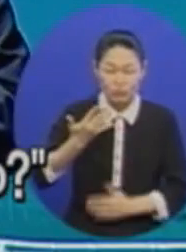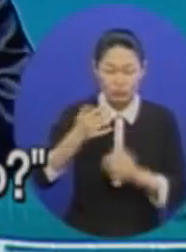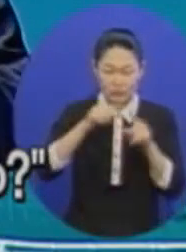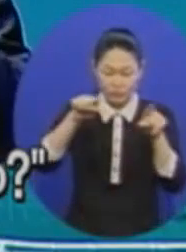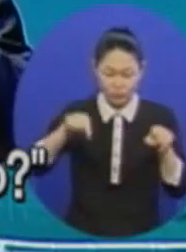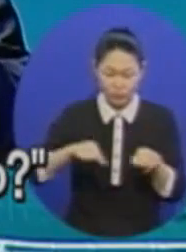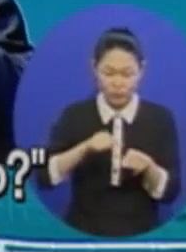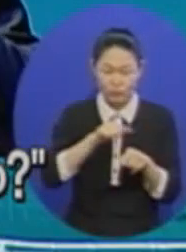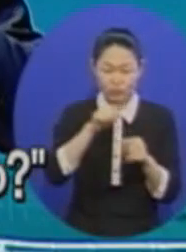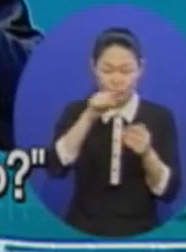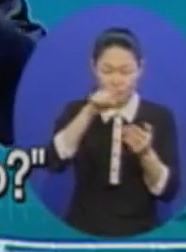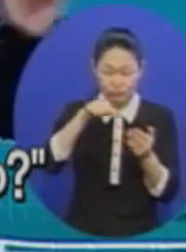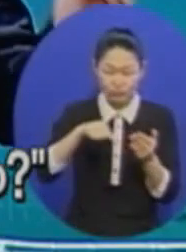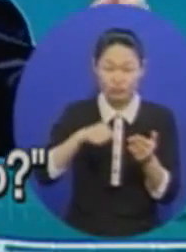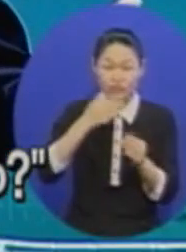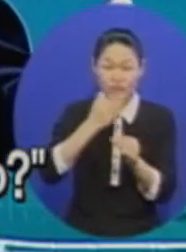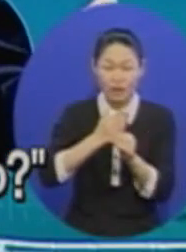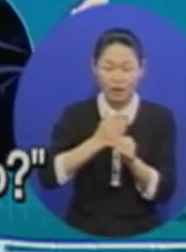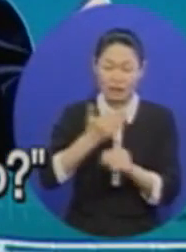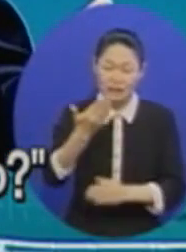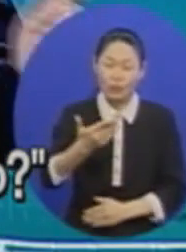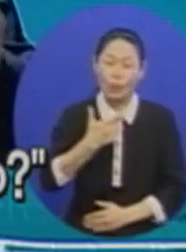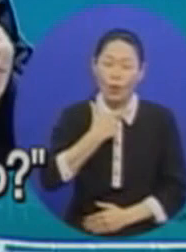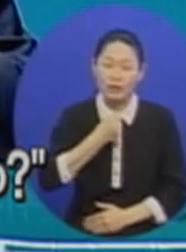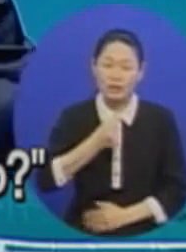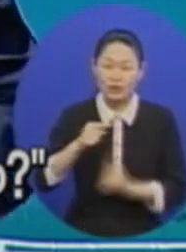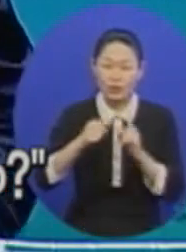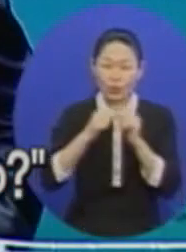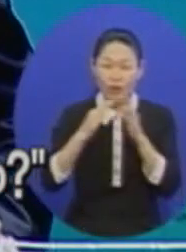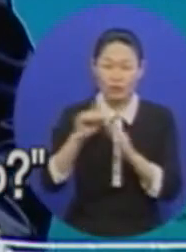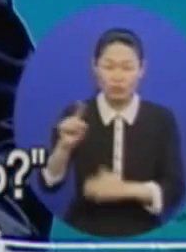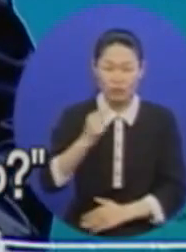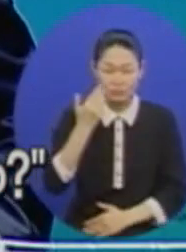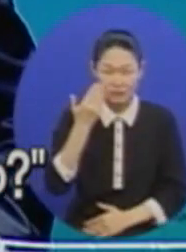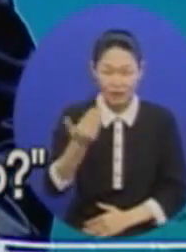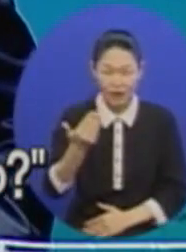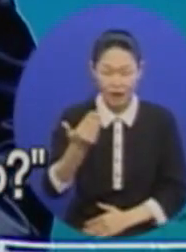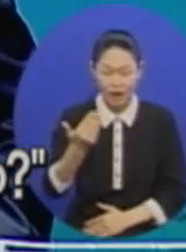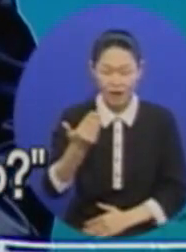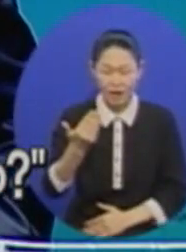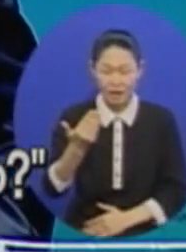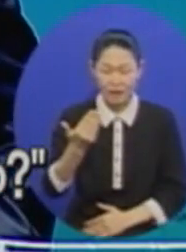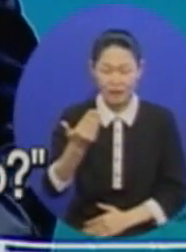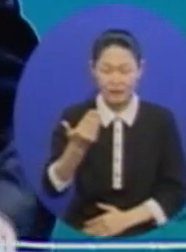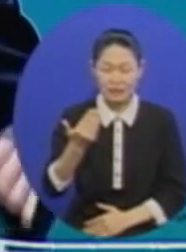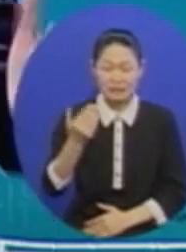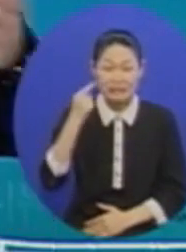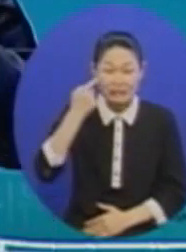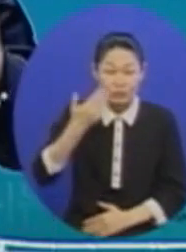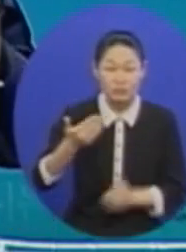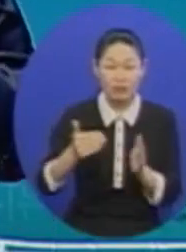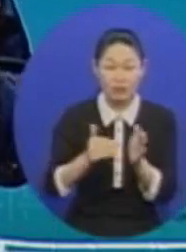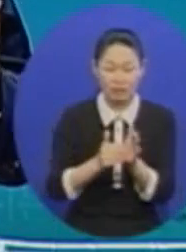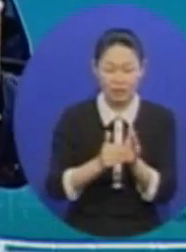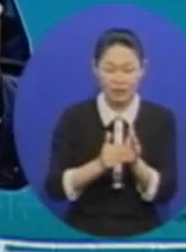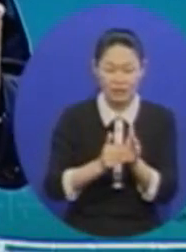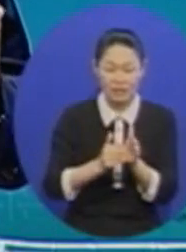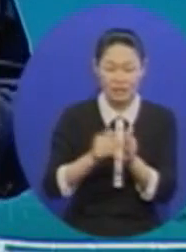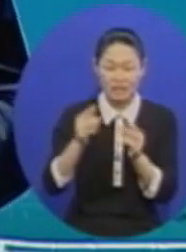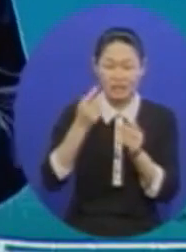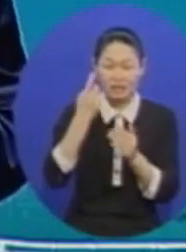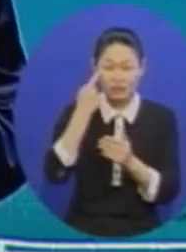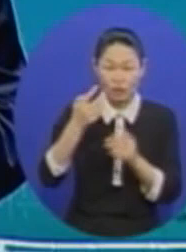당신이 바라는 교회는 어떤 교회입니다 까 이런 질문을 했습니다 4 설문지를 받아서